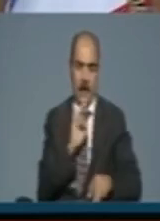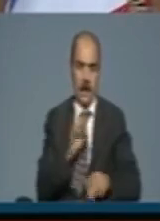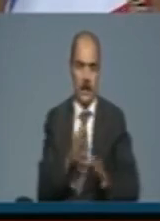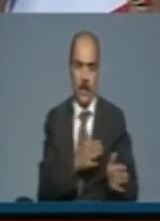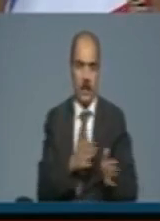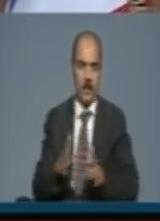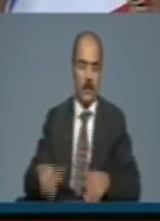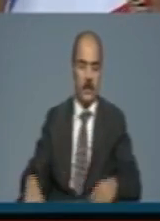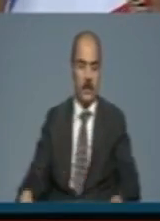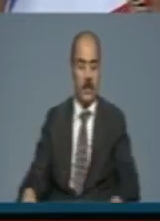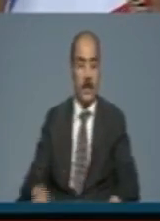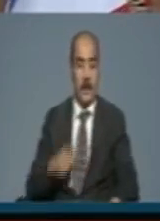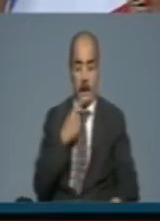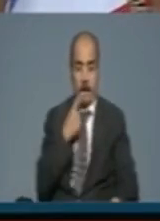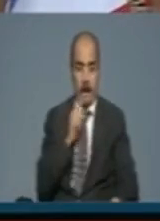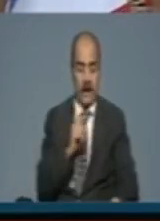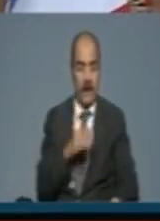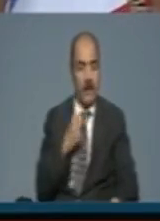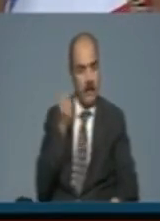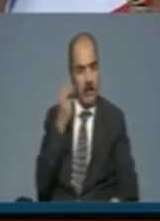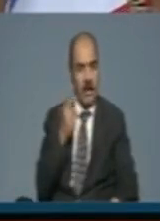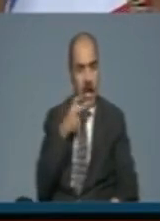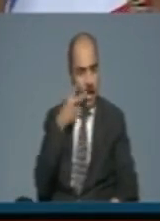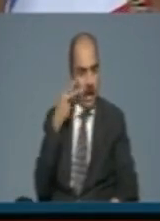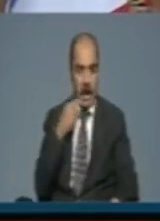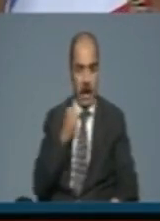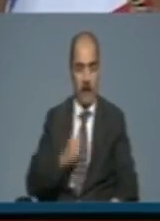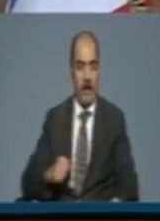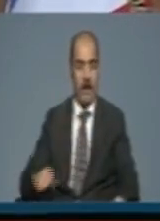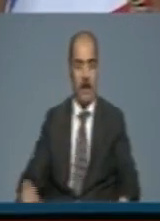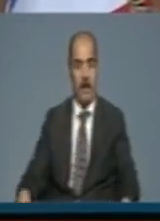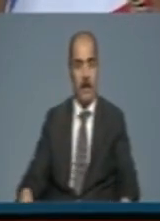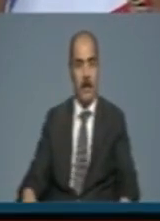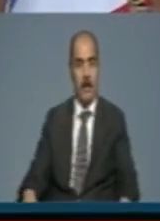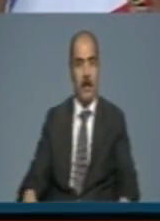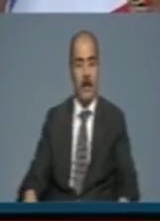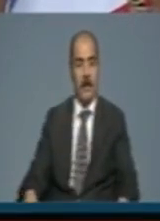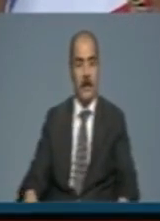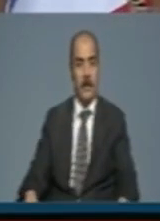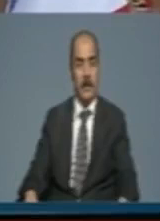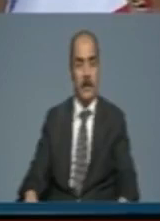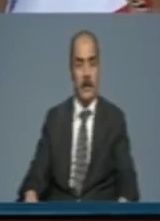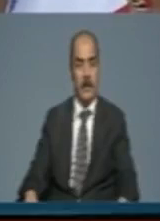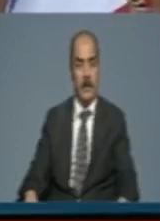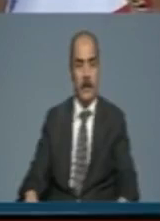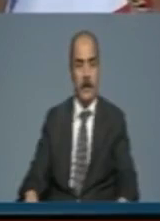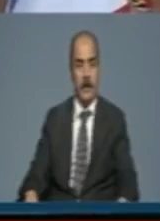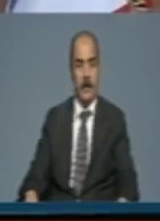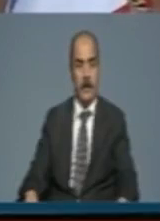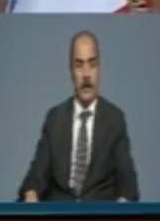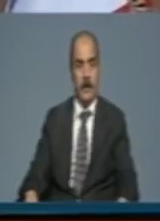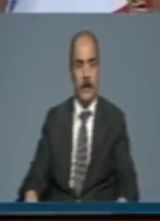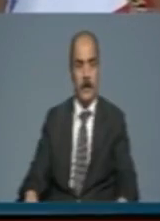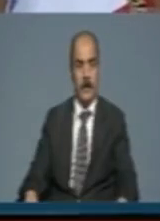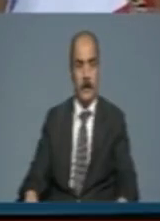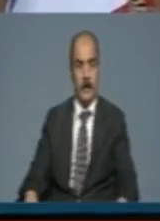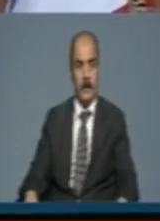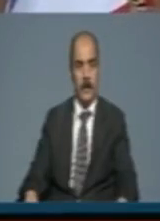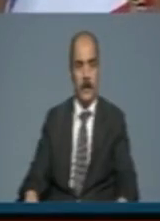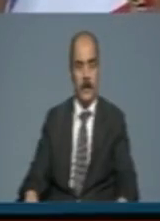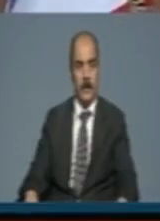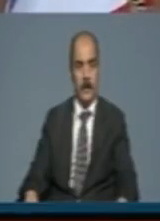con la ولكن من franchezza وجهة diciamo che نظري mi è propria, من وجهة نظري أنا è che per le modalità con le quali si è